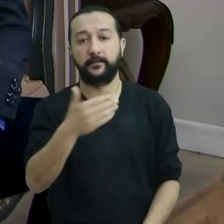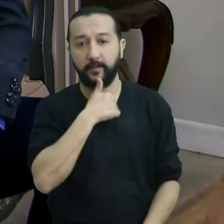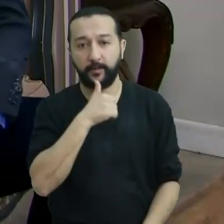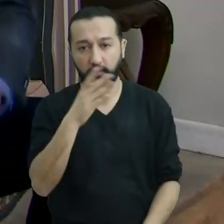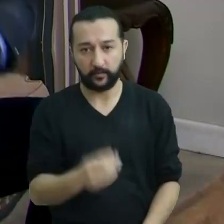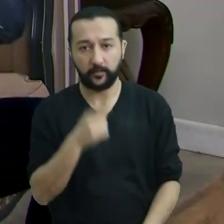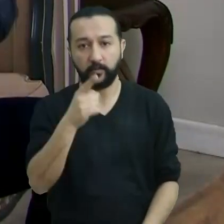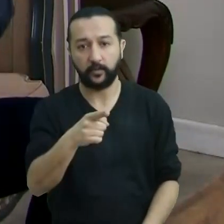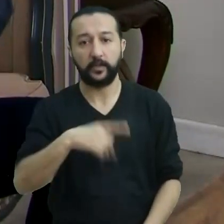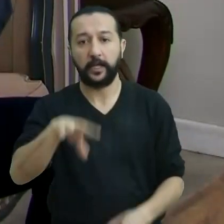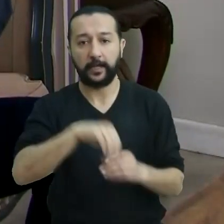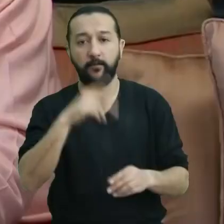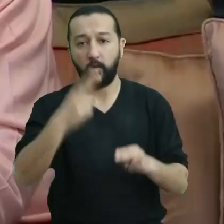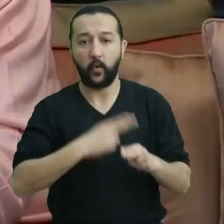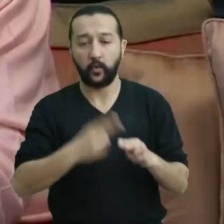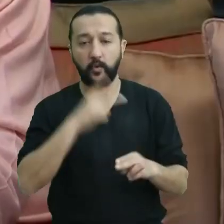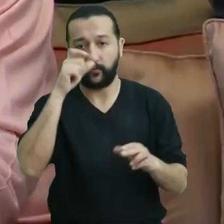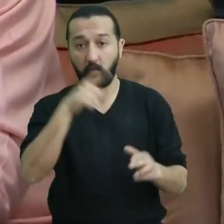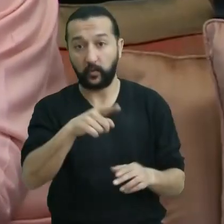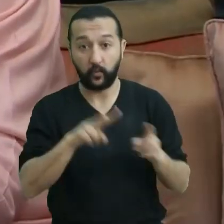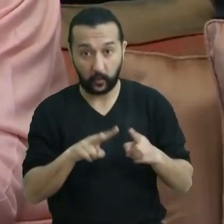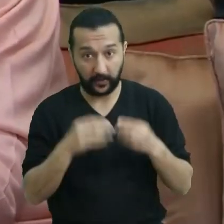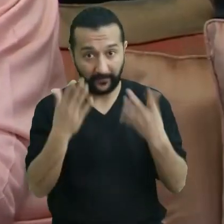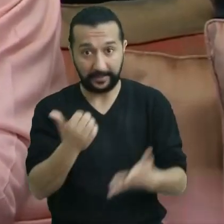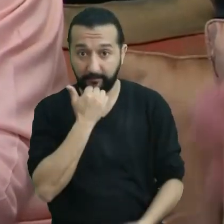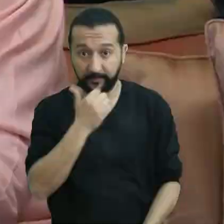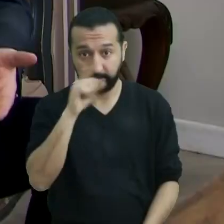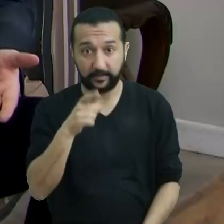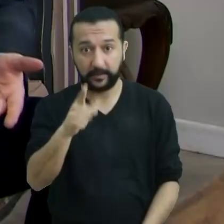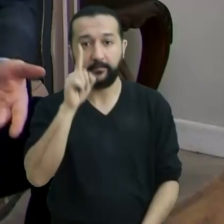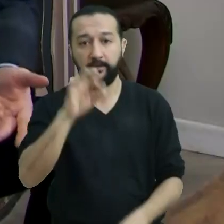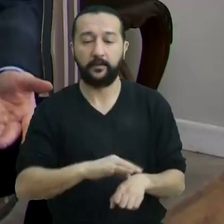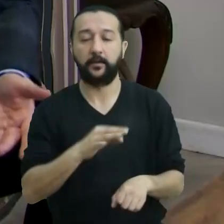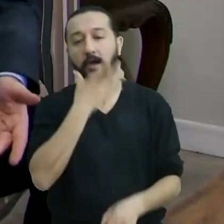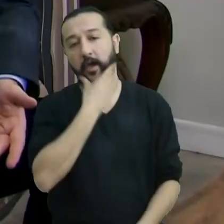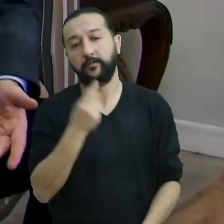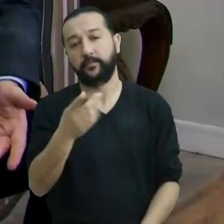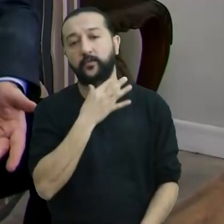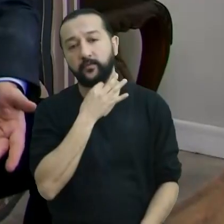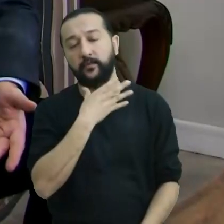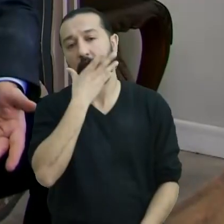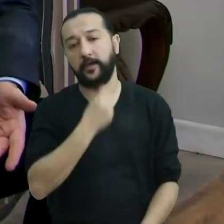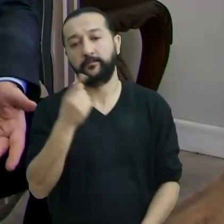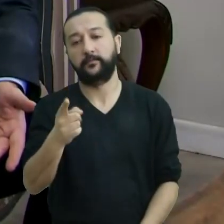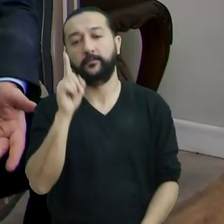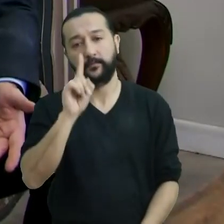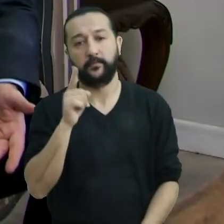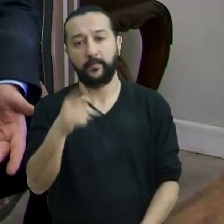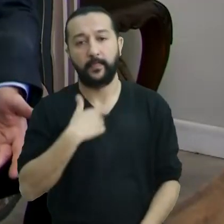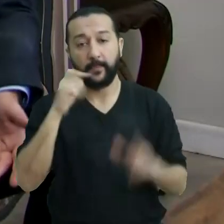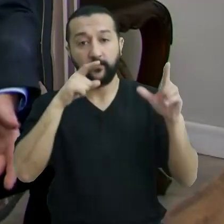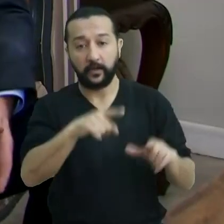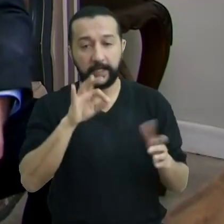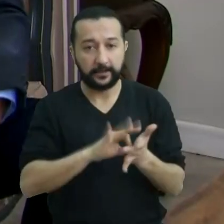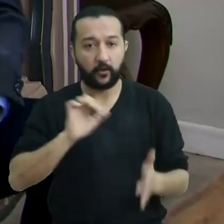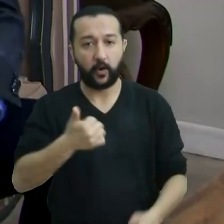Baba, türünün son örneği olan bu fotoğrafı Nurhan'a mı emanet edeceksin? Bir dakika, aşk olsun ama Sarp. Aşk olsun. Ben bu